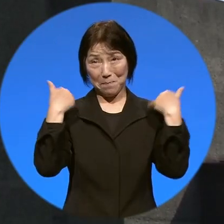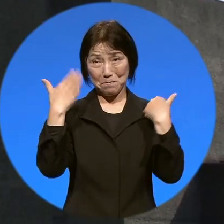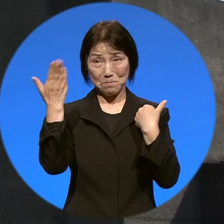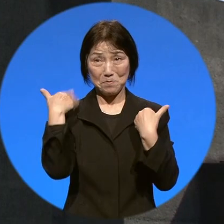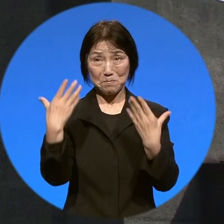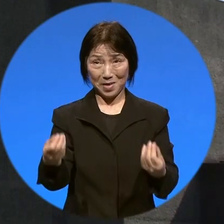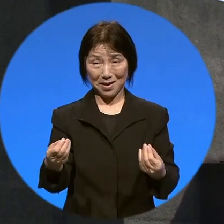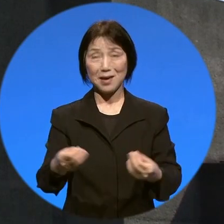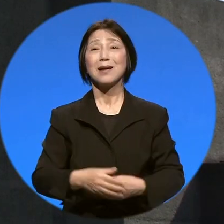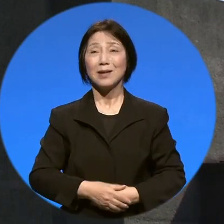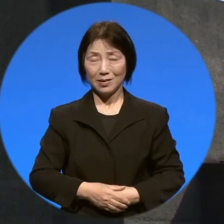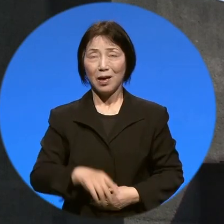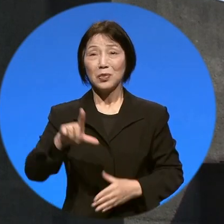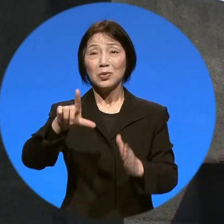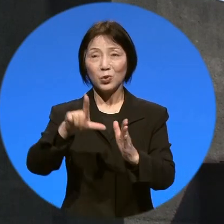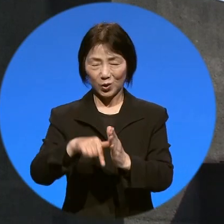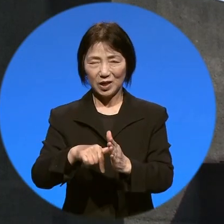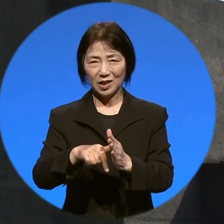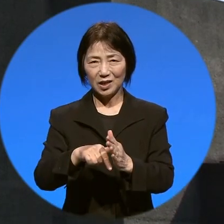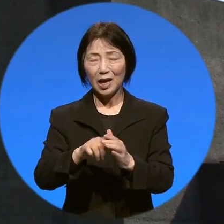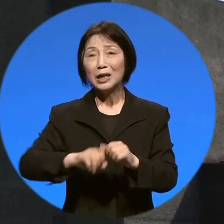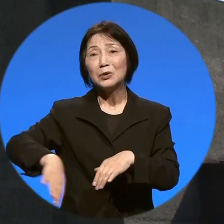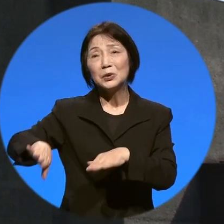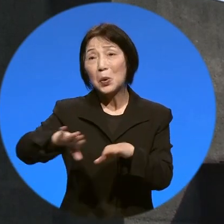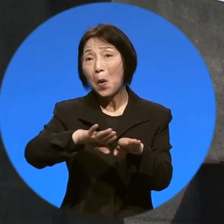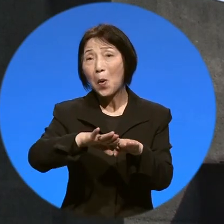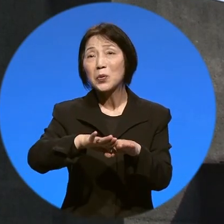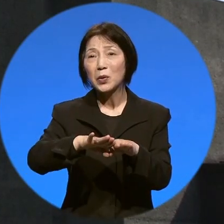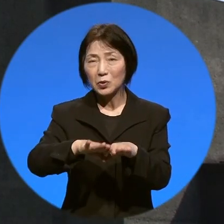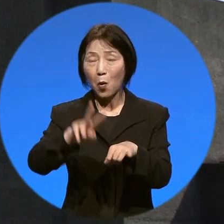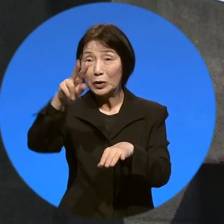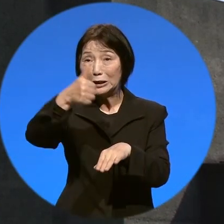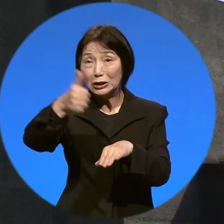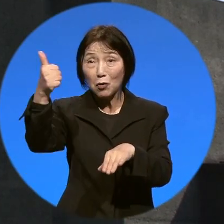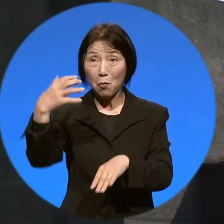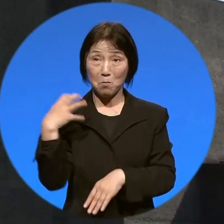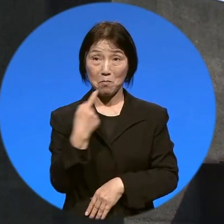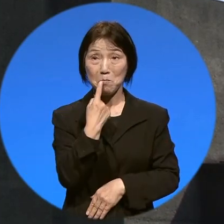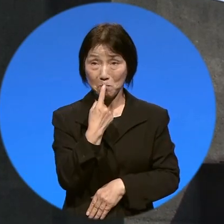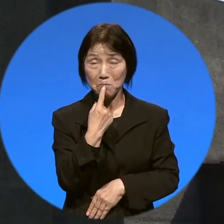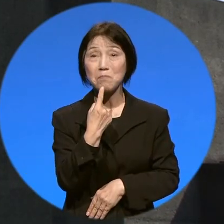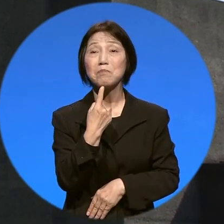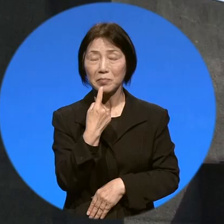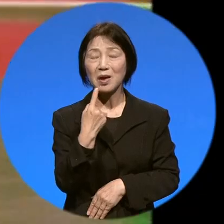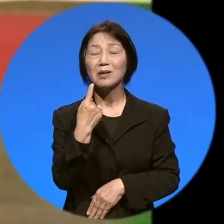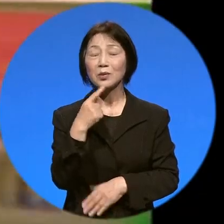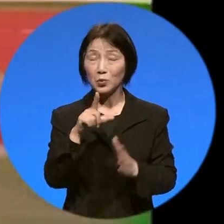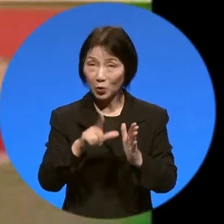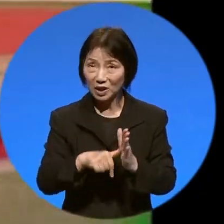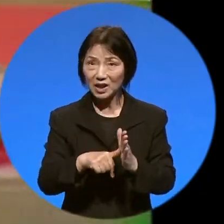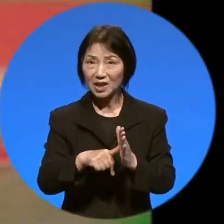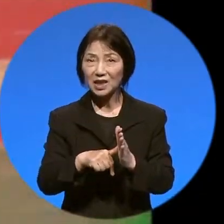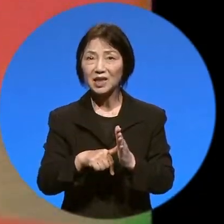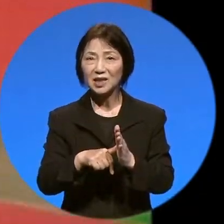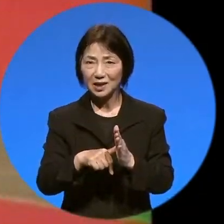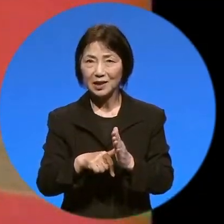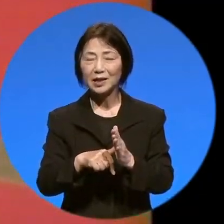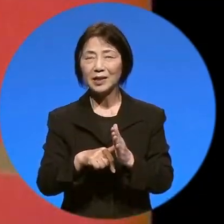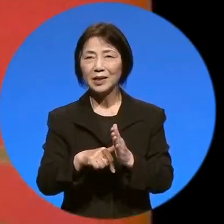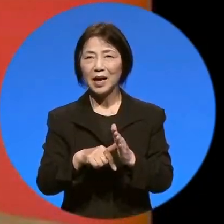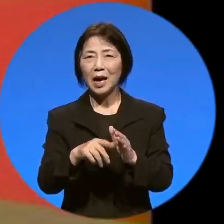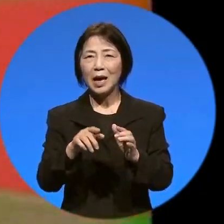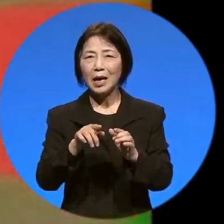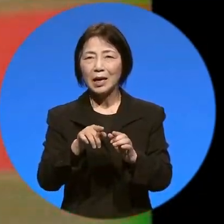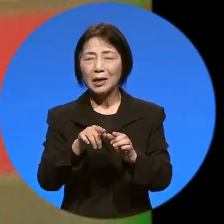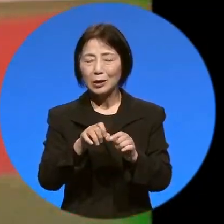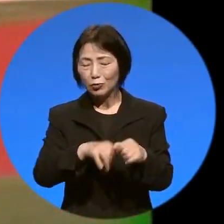よね。その時に私は陸上競技協会の理事長でしたので、 そういう立場で陸上競技の運営と